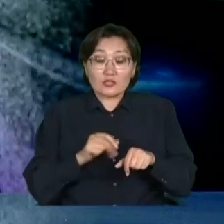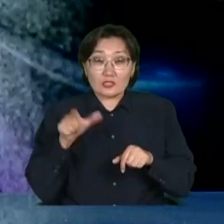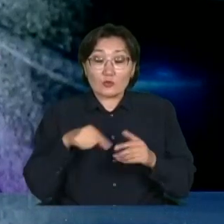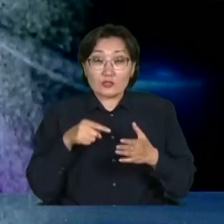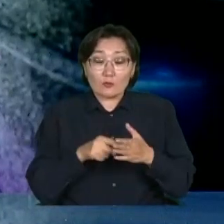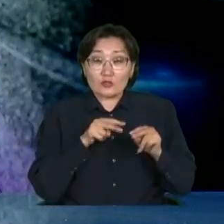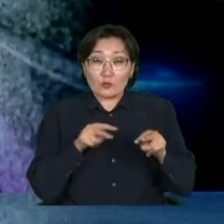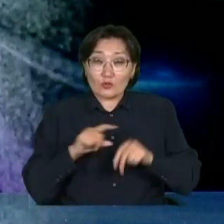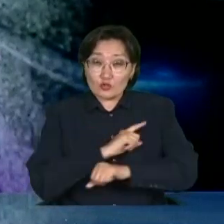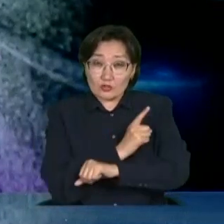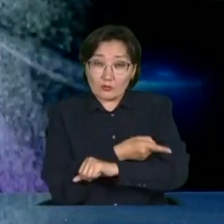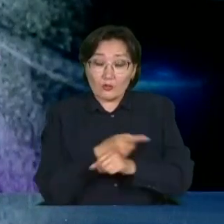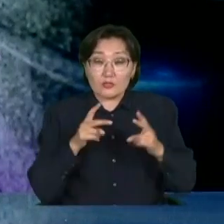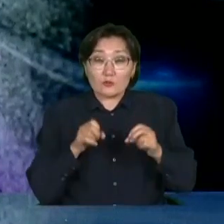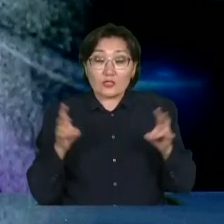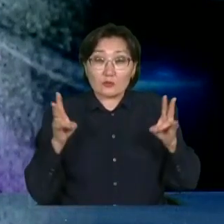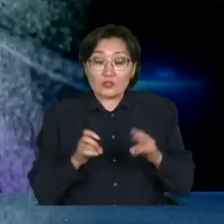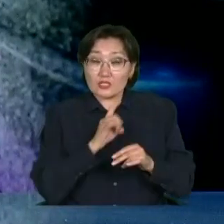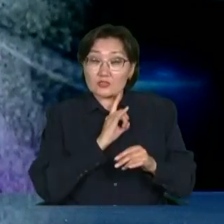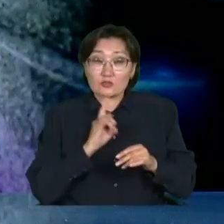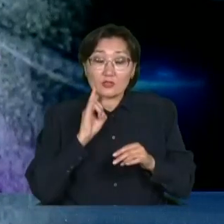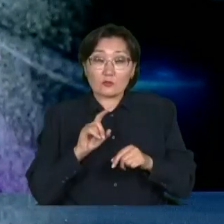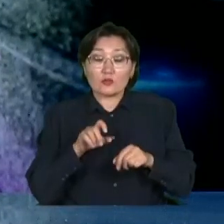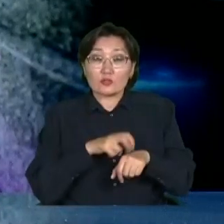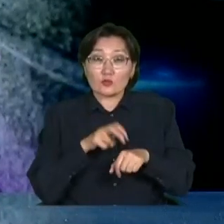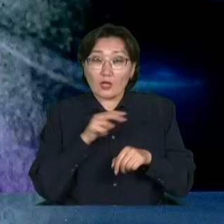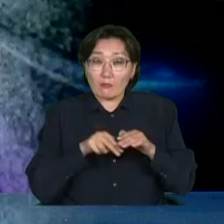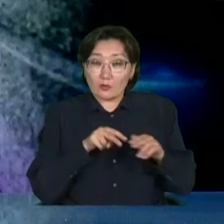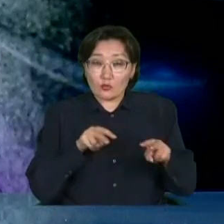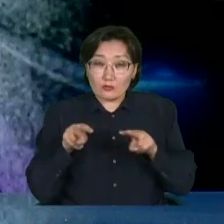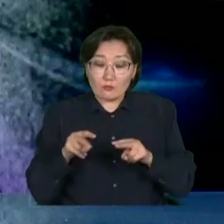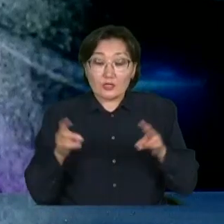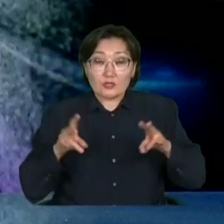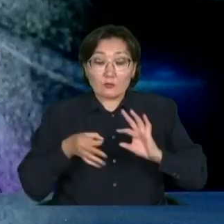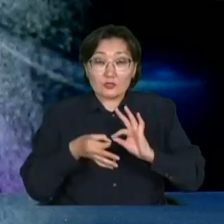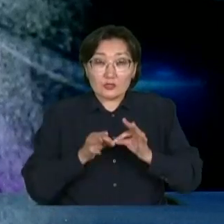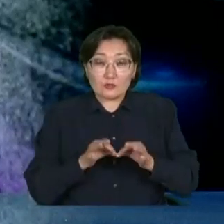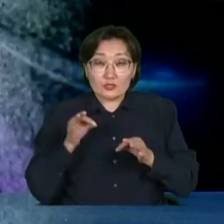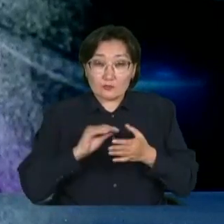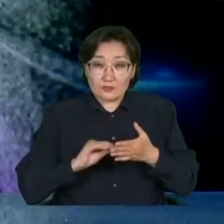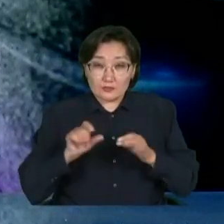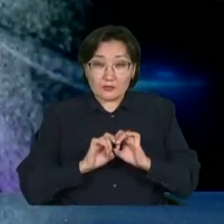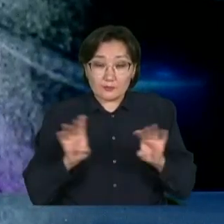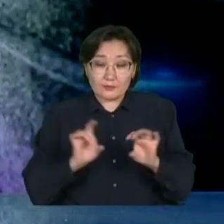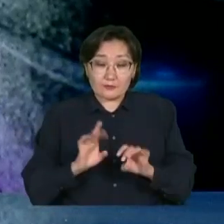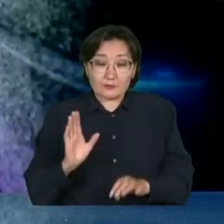қалада бақылауды күшейткен. Ал зардап шеккен келіншек дәрігерлердің бақылауында. Оқиғаның мән-жайын өңірдегі әріптес